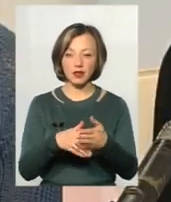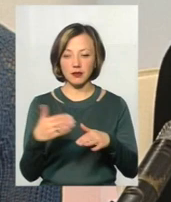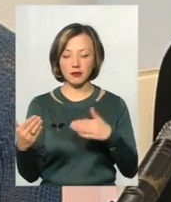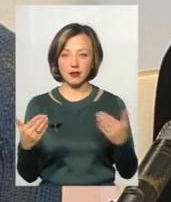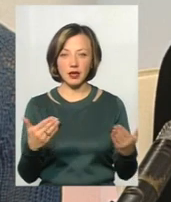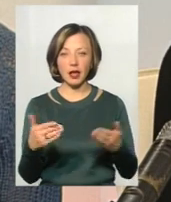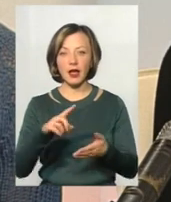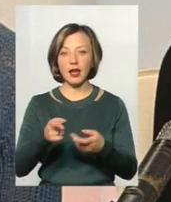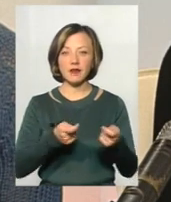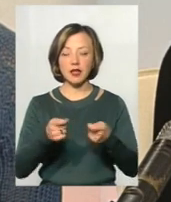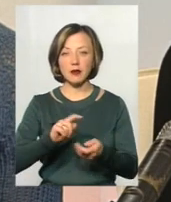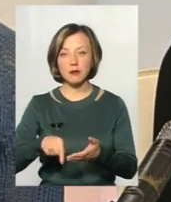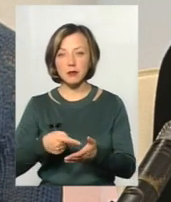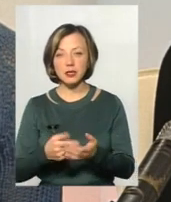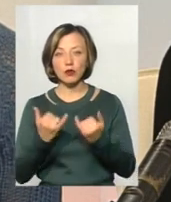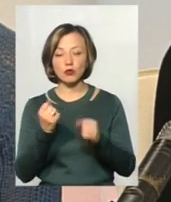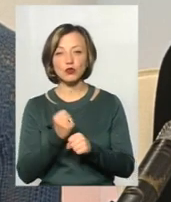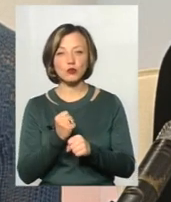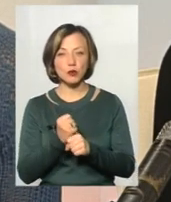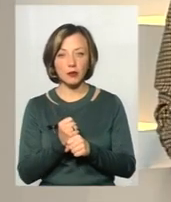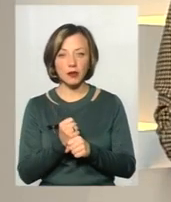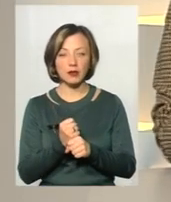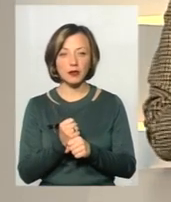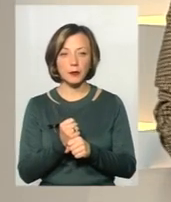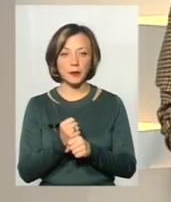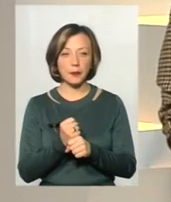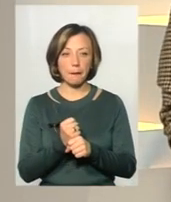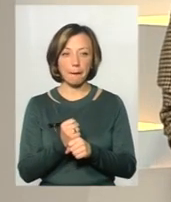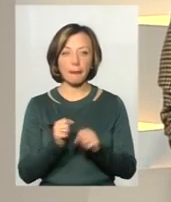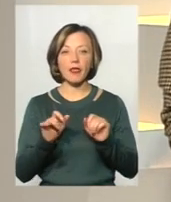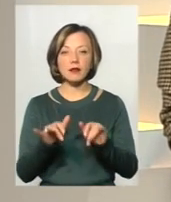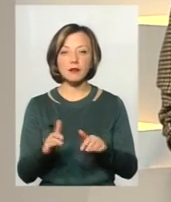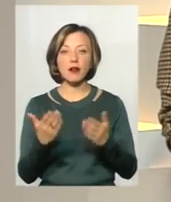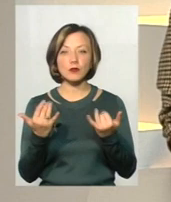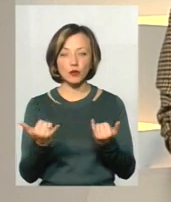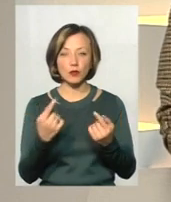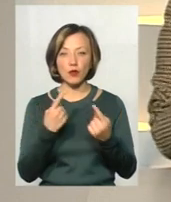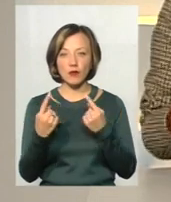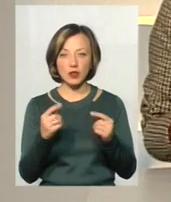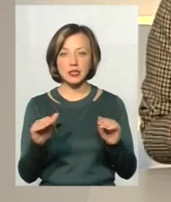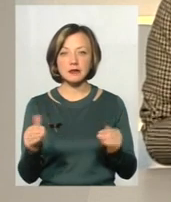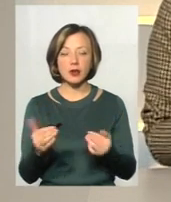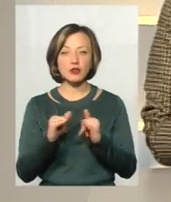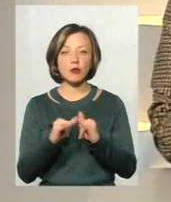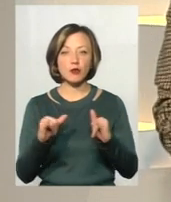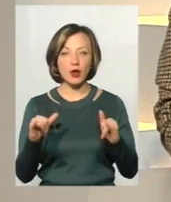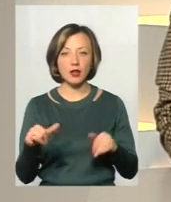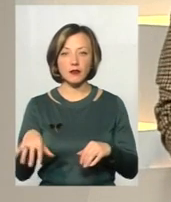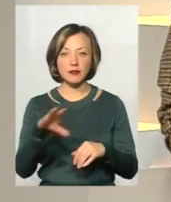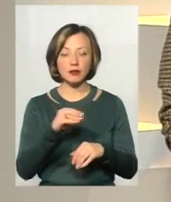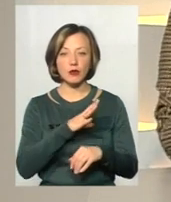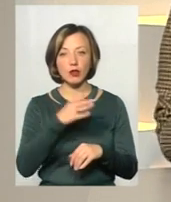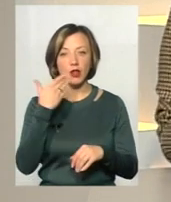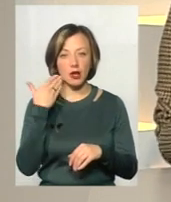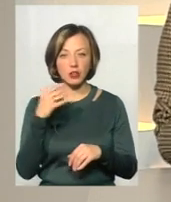керівники міста, так? Але для того, щоб зробити ту справу, про яку ми сьогодні говоримо, да, зменшити популяцію, щоб всім було